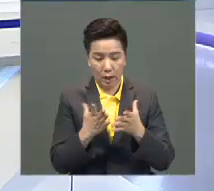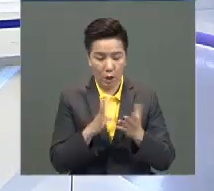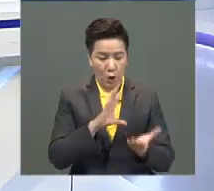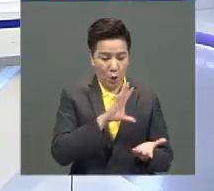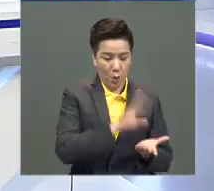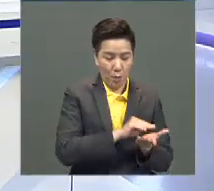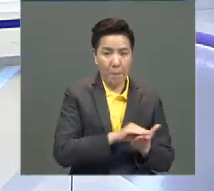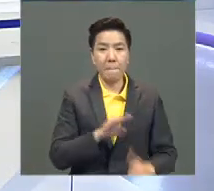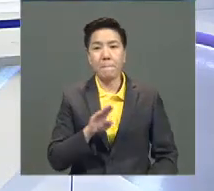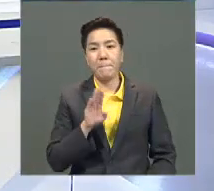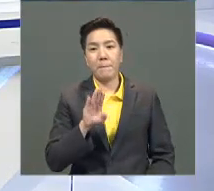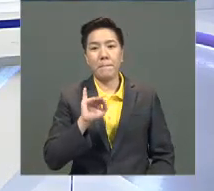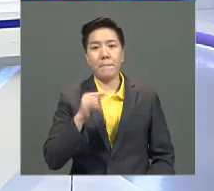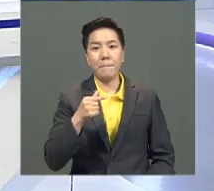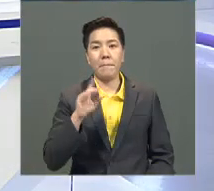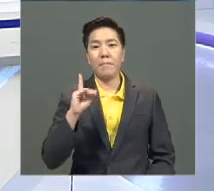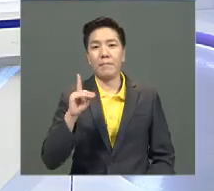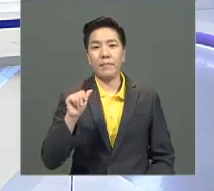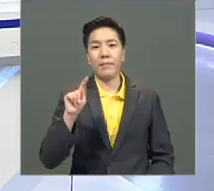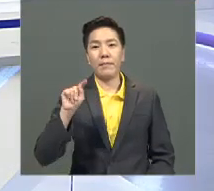เรามาดูเรื่องการเชื่อมโยงข้อมูล BigData